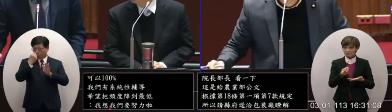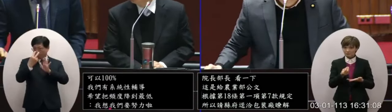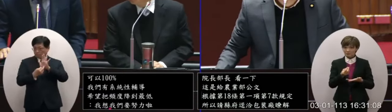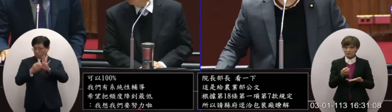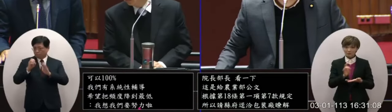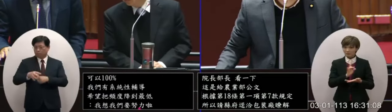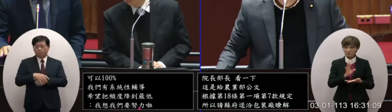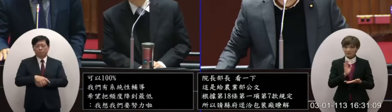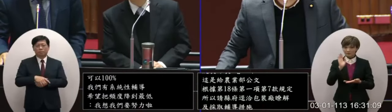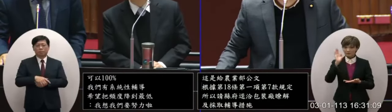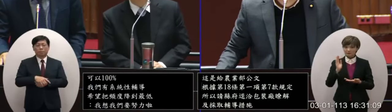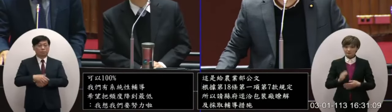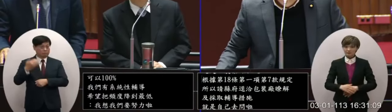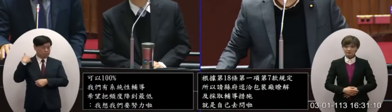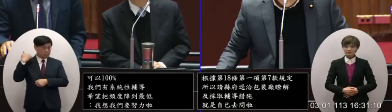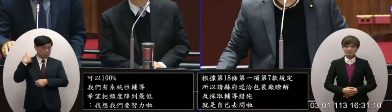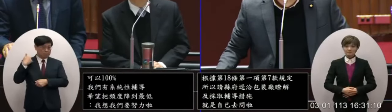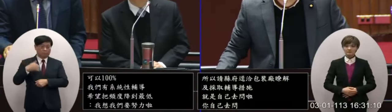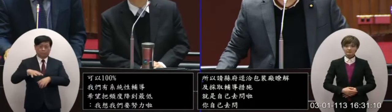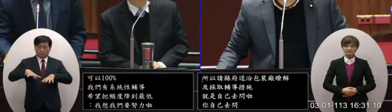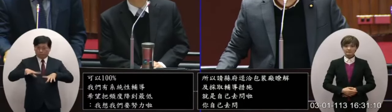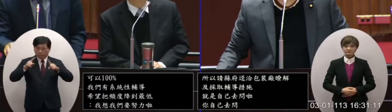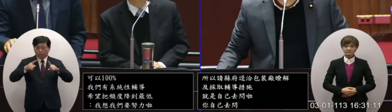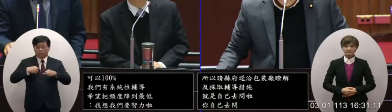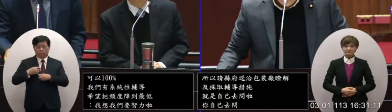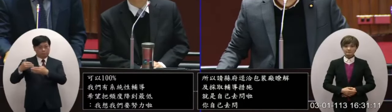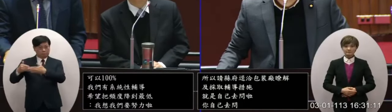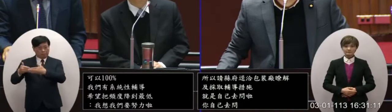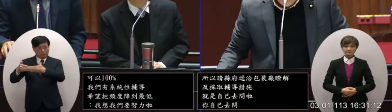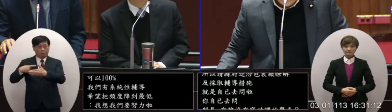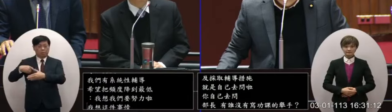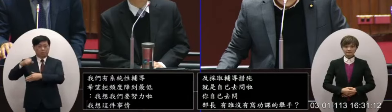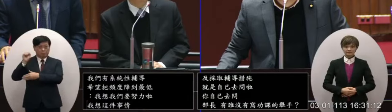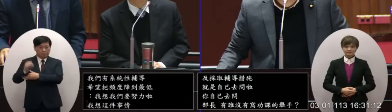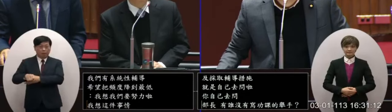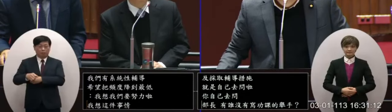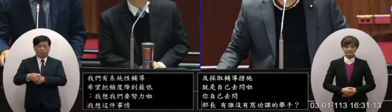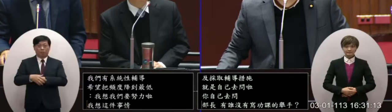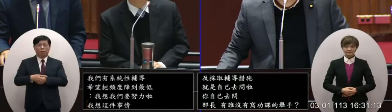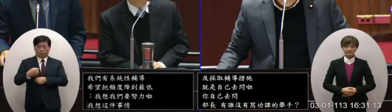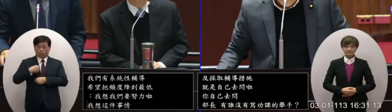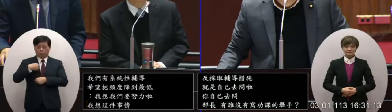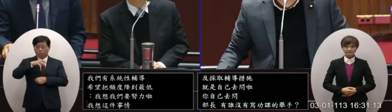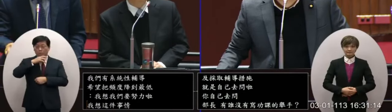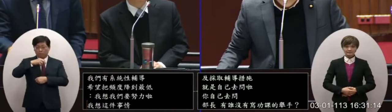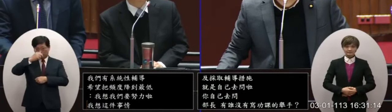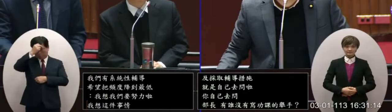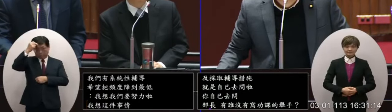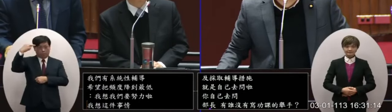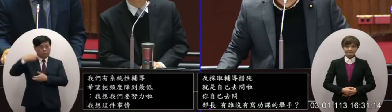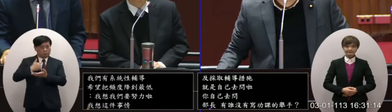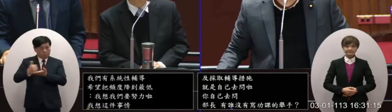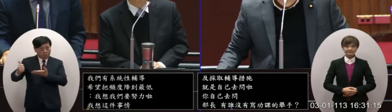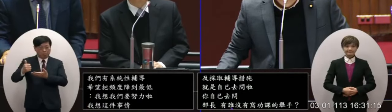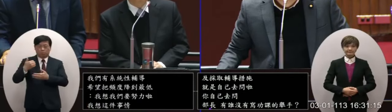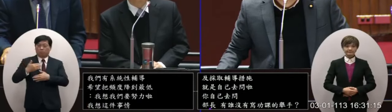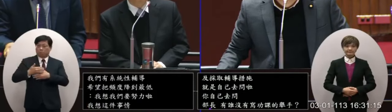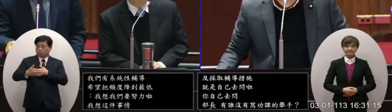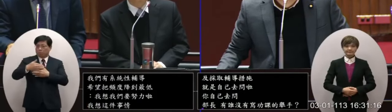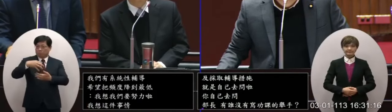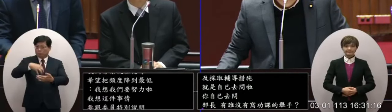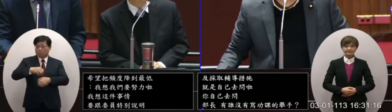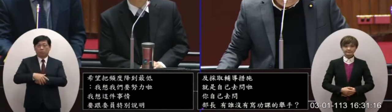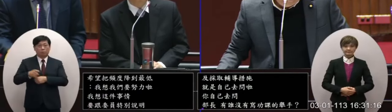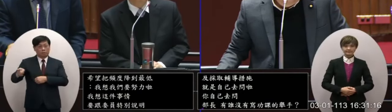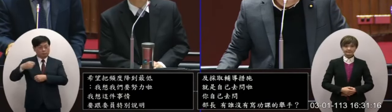说明哦，就是。当初中国同意我们的凤梨世家在出口的过程中，